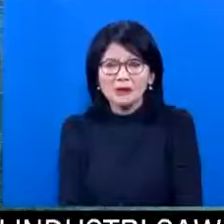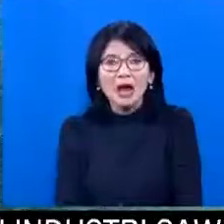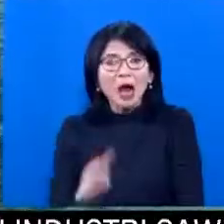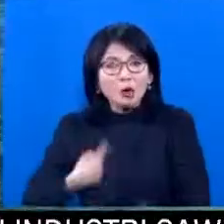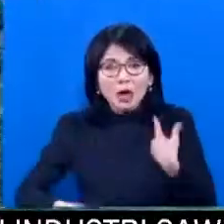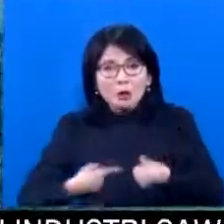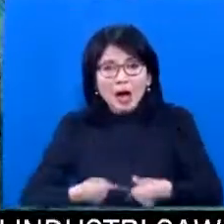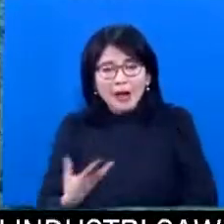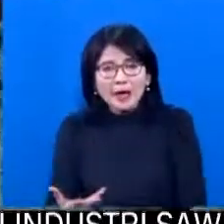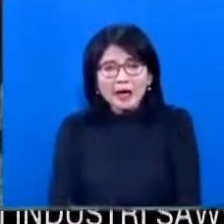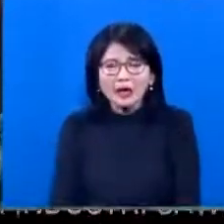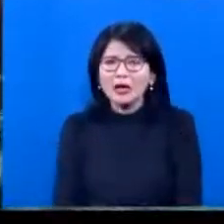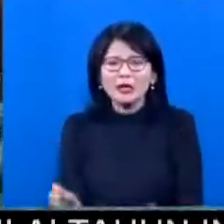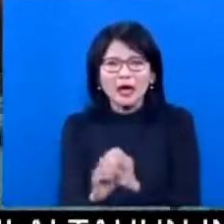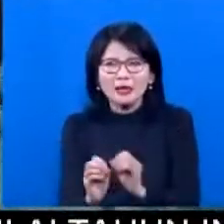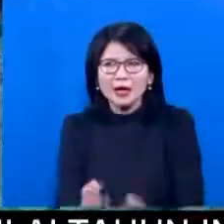luka?